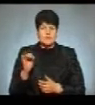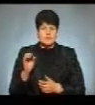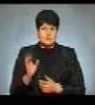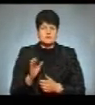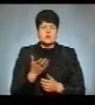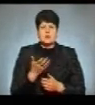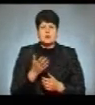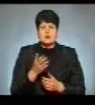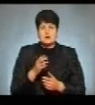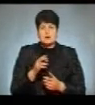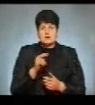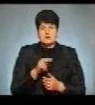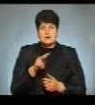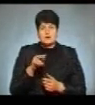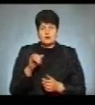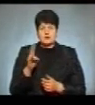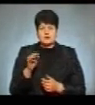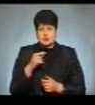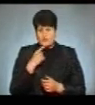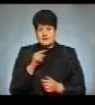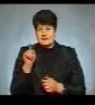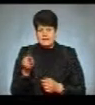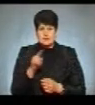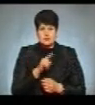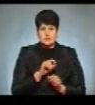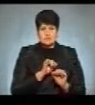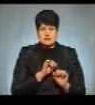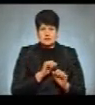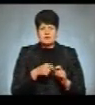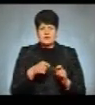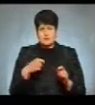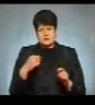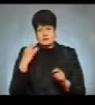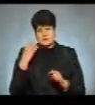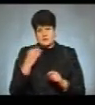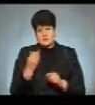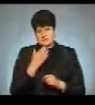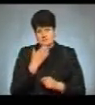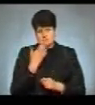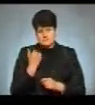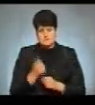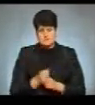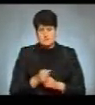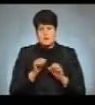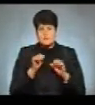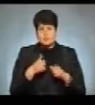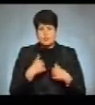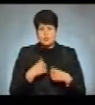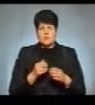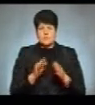скоєнні злочину Петра Лукача, каже, ні він, ні його підзахисний у затягуванні справи не зацікавлені. Право мого